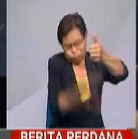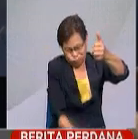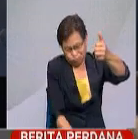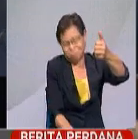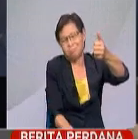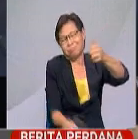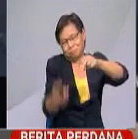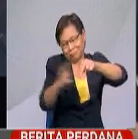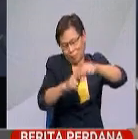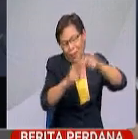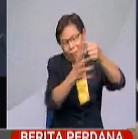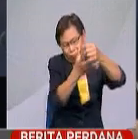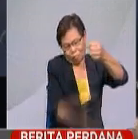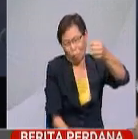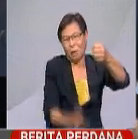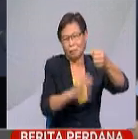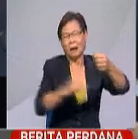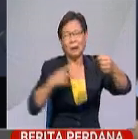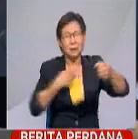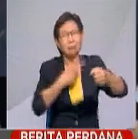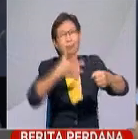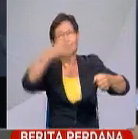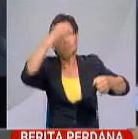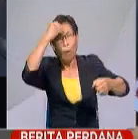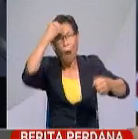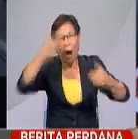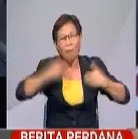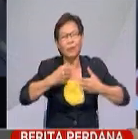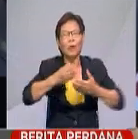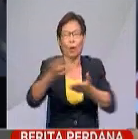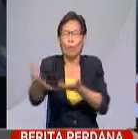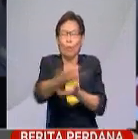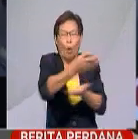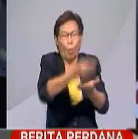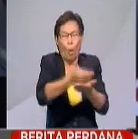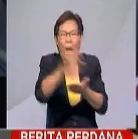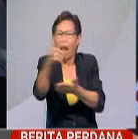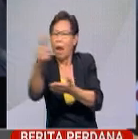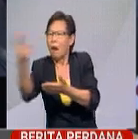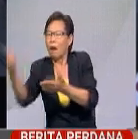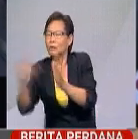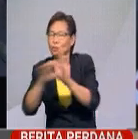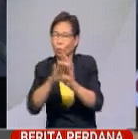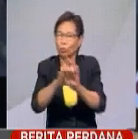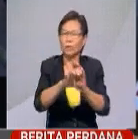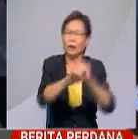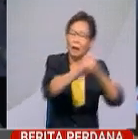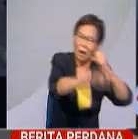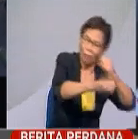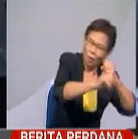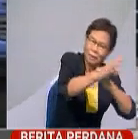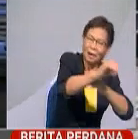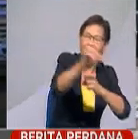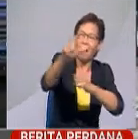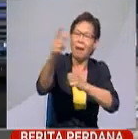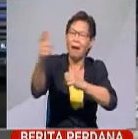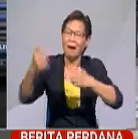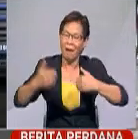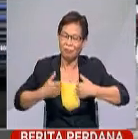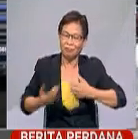kita dapati ada punca-punca pendapatan yang lain seperti advertisement dan lain-lain.